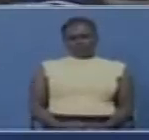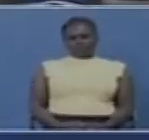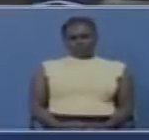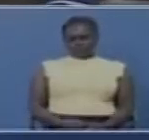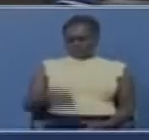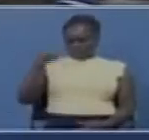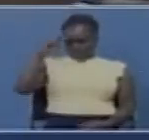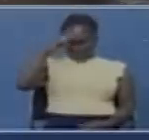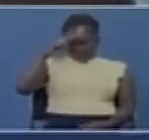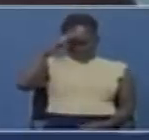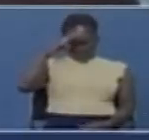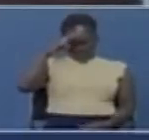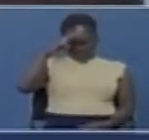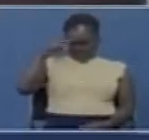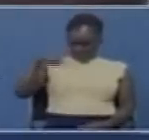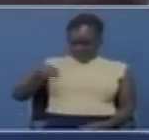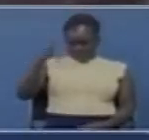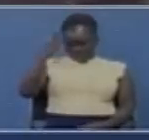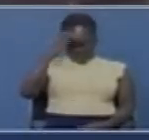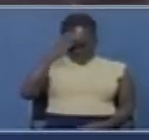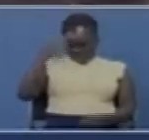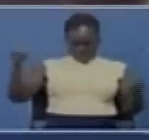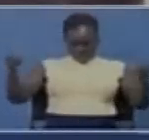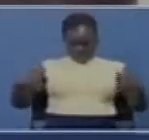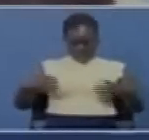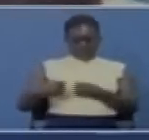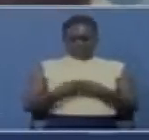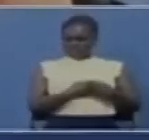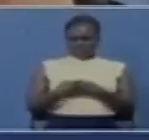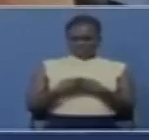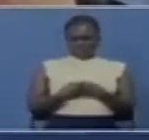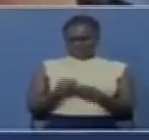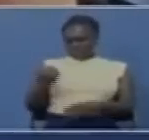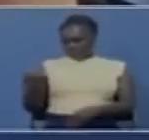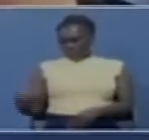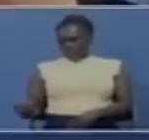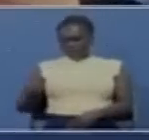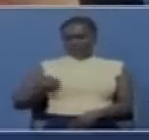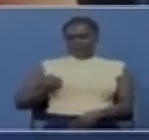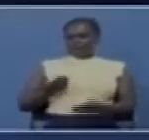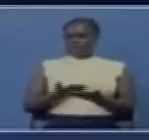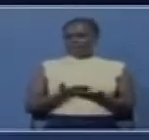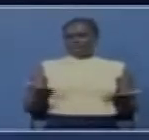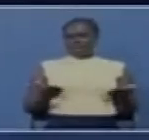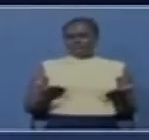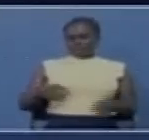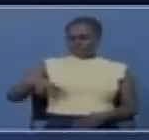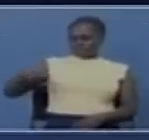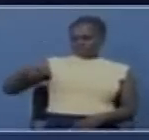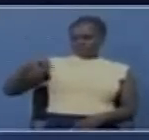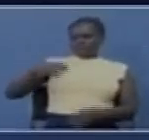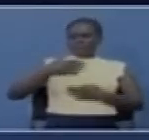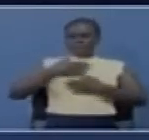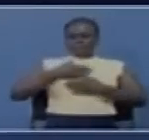Kisa na maana, Eva Marina anafahamu fika changamoto anazopitia mtoto msichana yeyote yule anayekuwa katika jamii ya